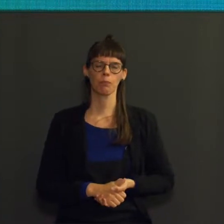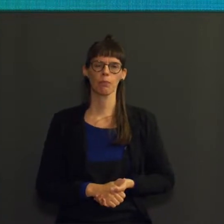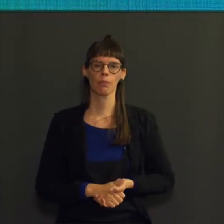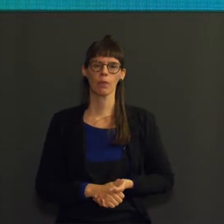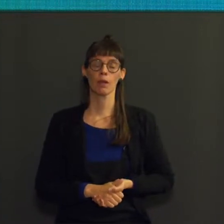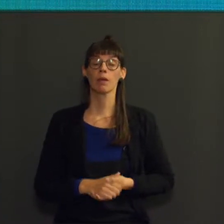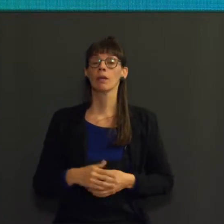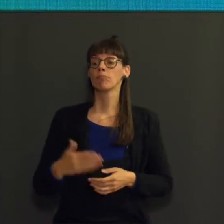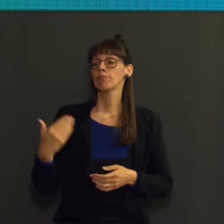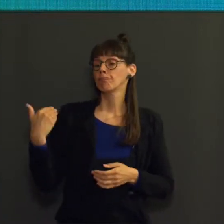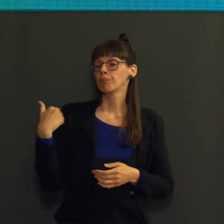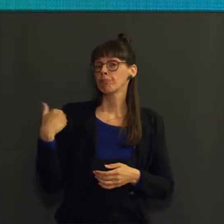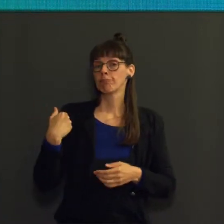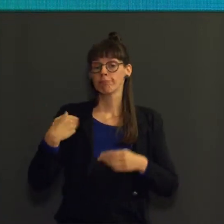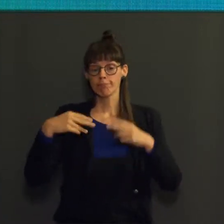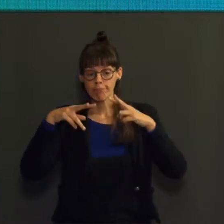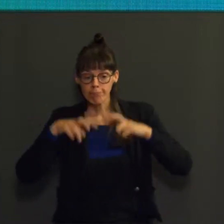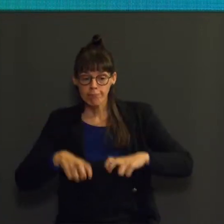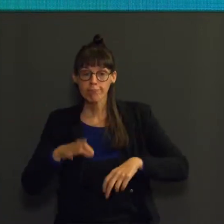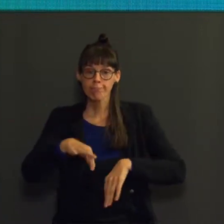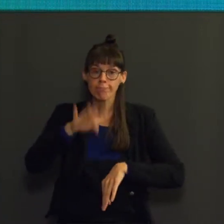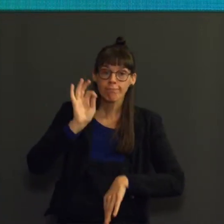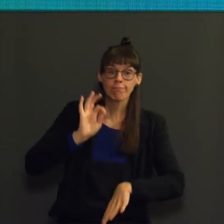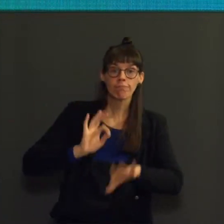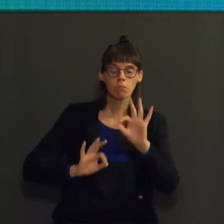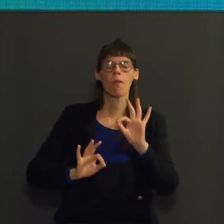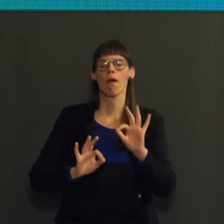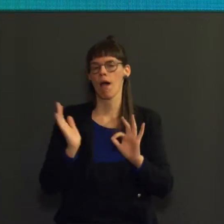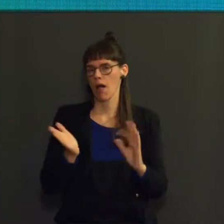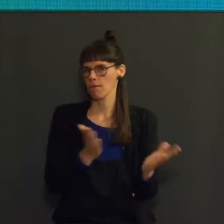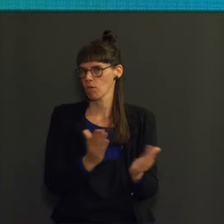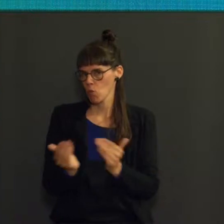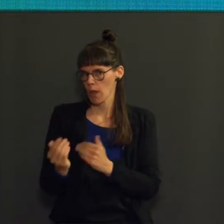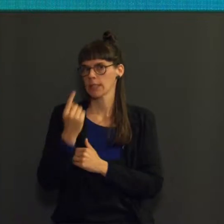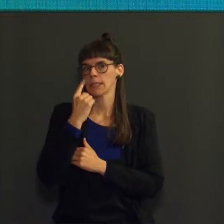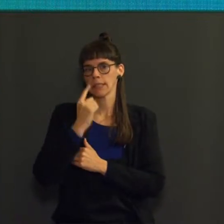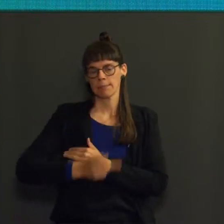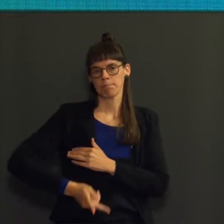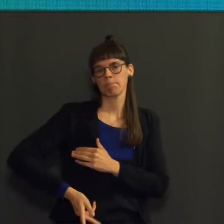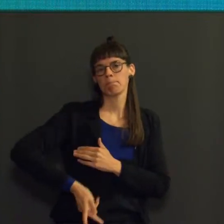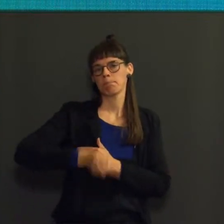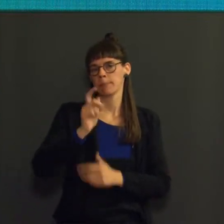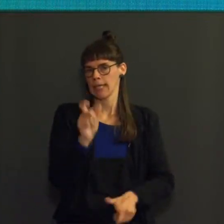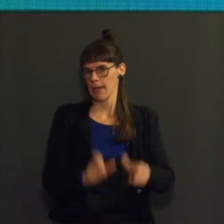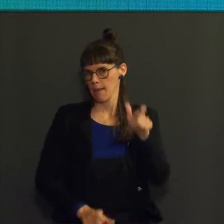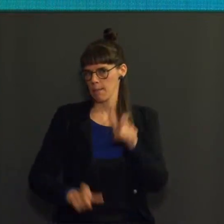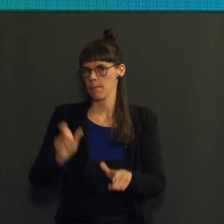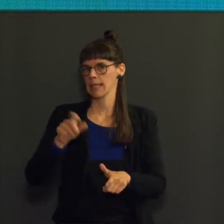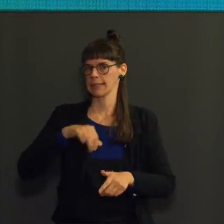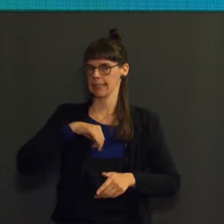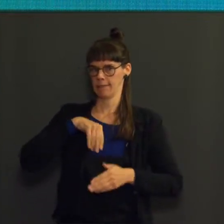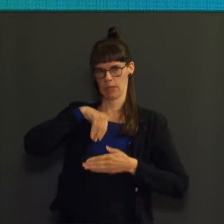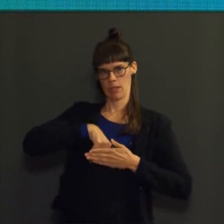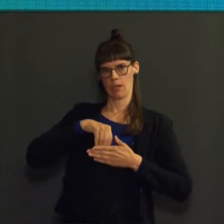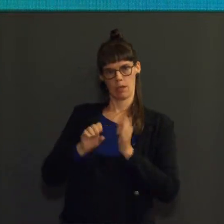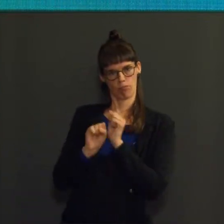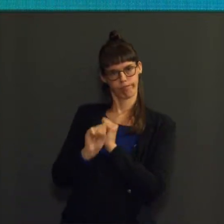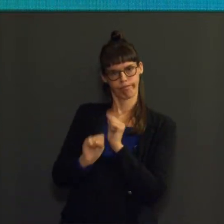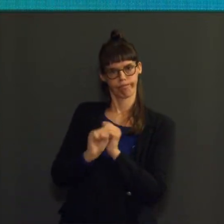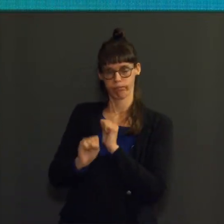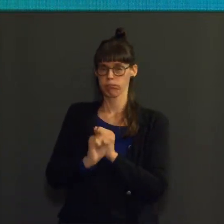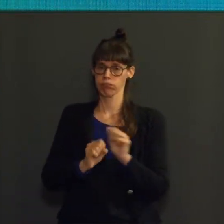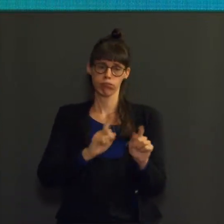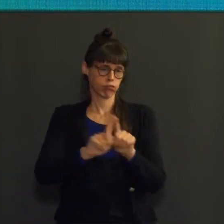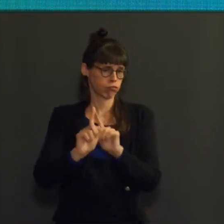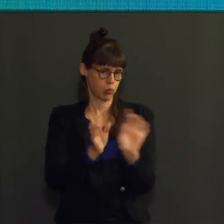De meest recente resultaten wijzen, zoals verwacht, op een stijging van het aantal mensen met antistoffen, en dit in